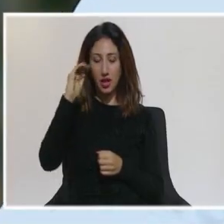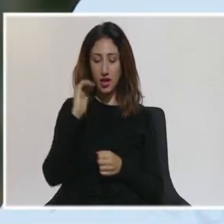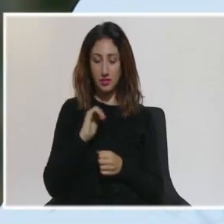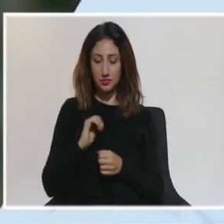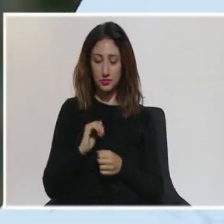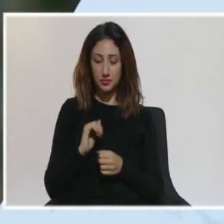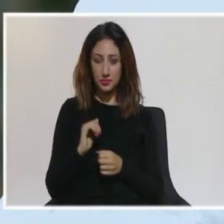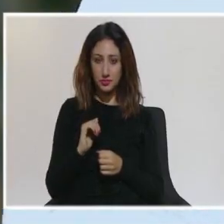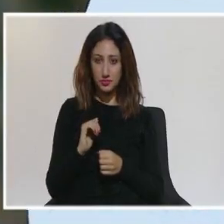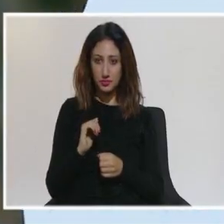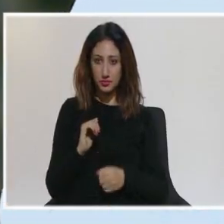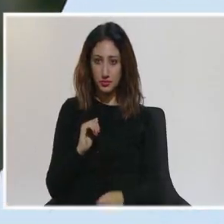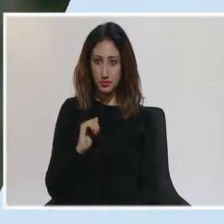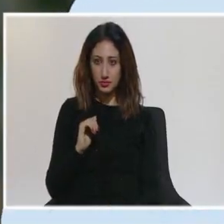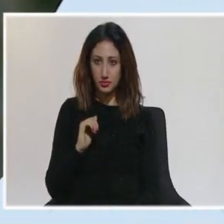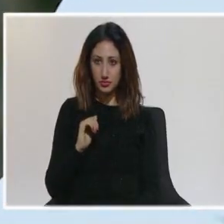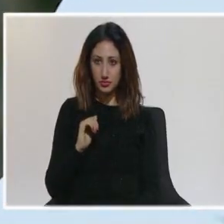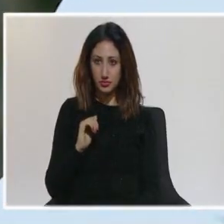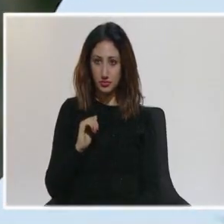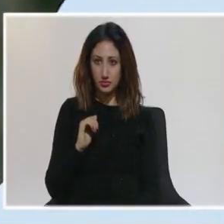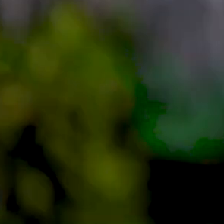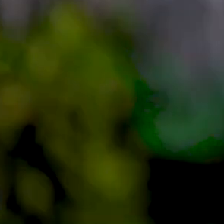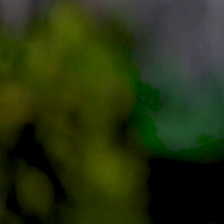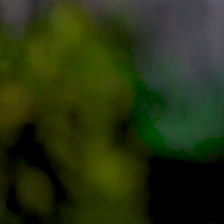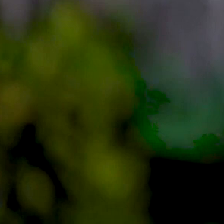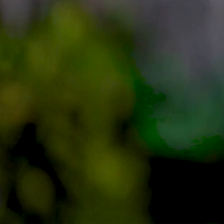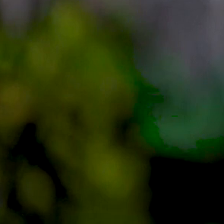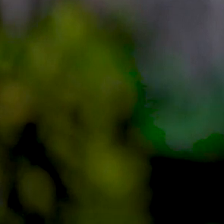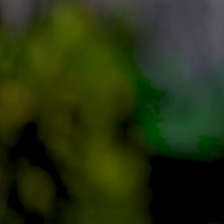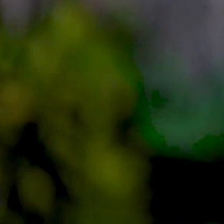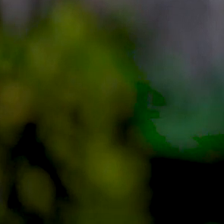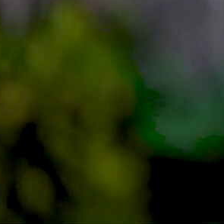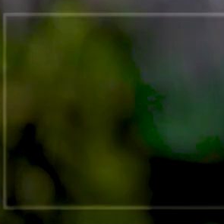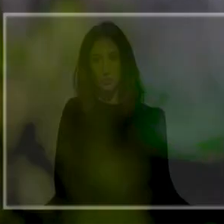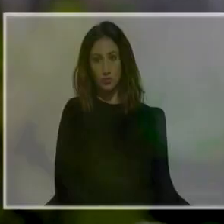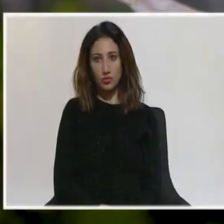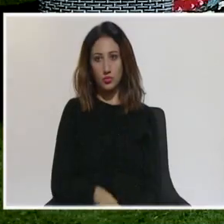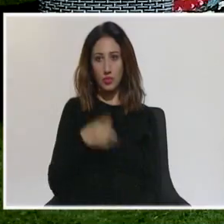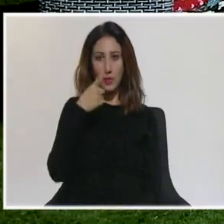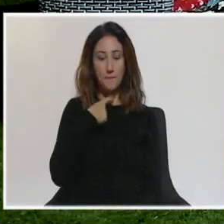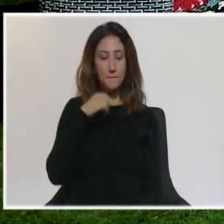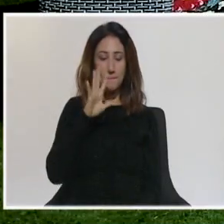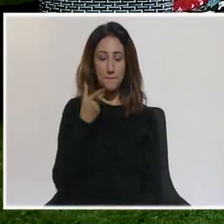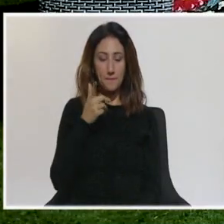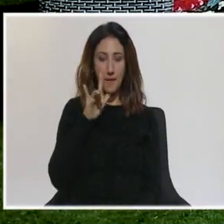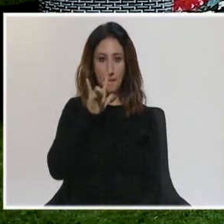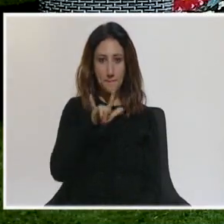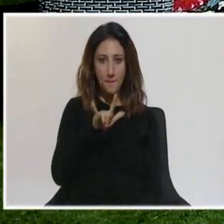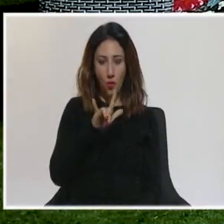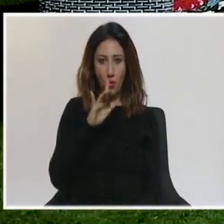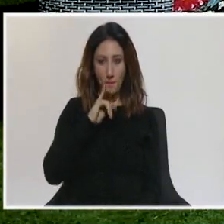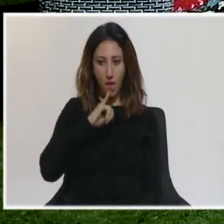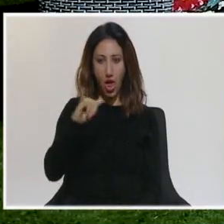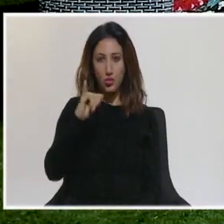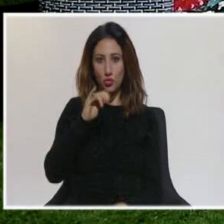بكتير، بس العم يعني اللي هو الكبير يعني. ايه الحاجه اللي بيحب انها تكون موجوده في البيت دايما؟ حاجه موجوده في البيت دايما؟